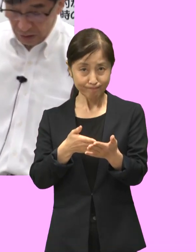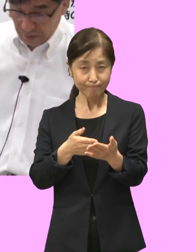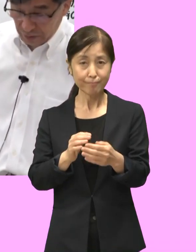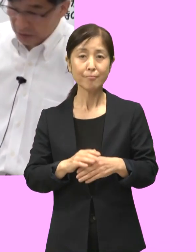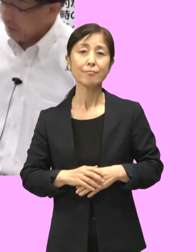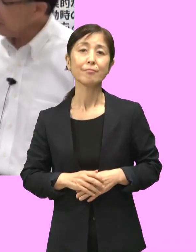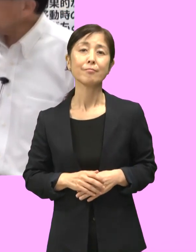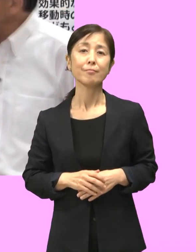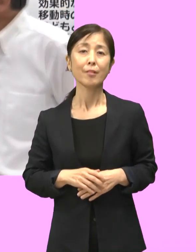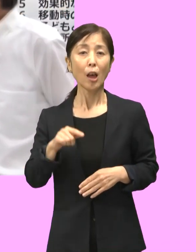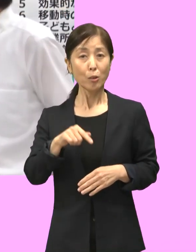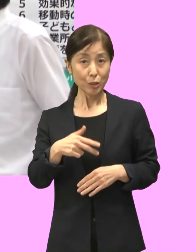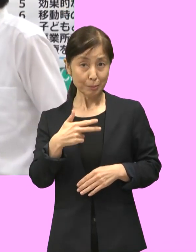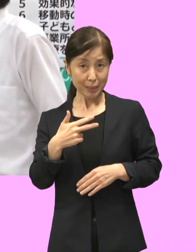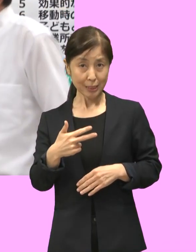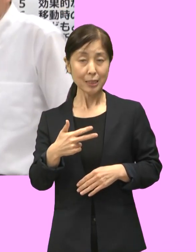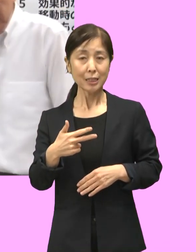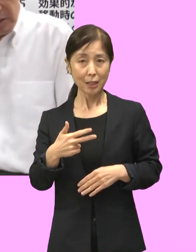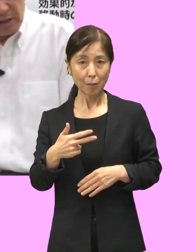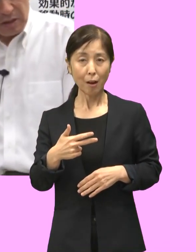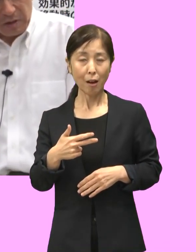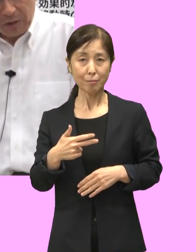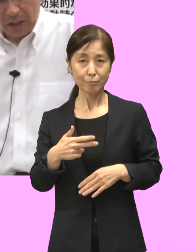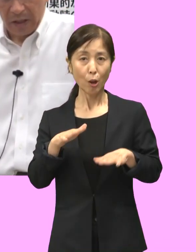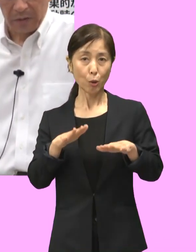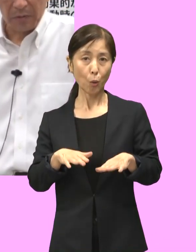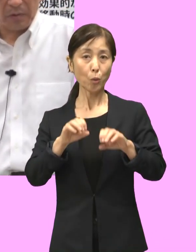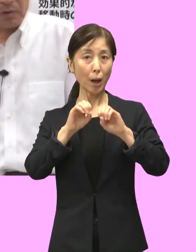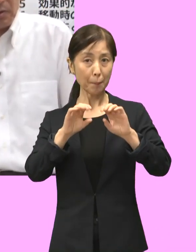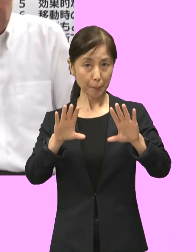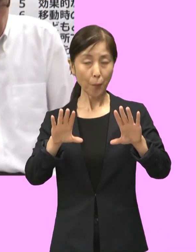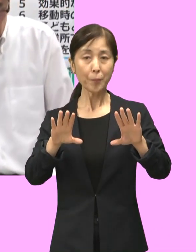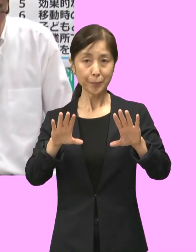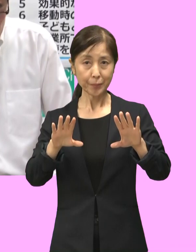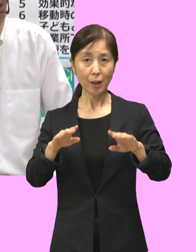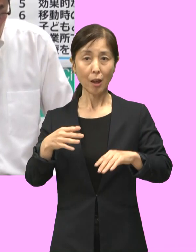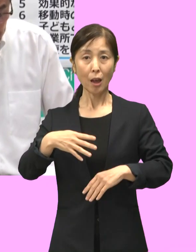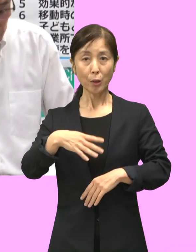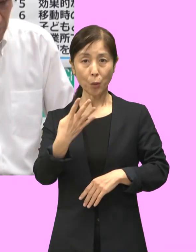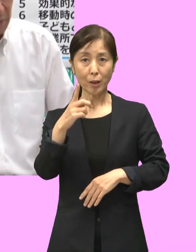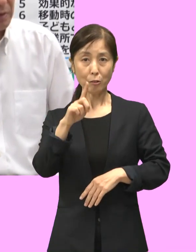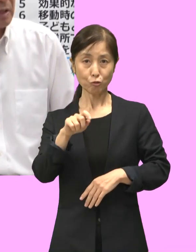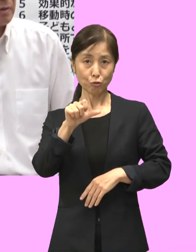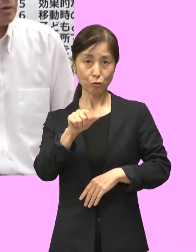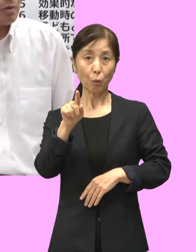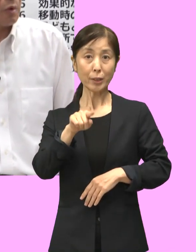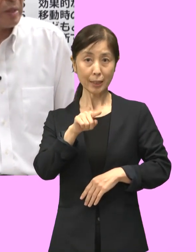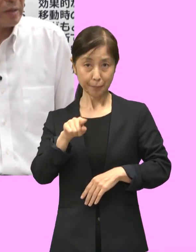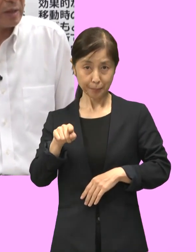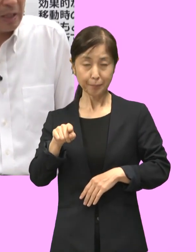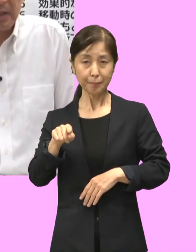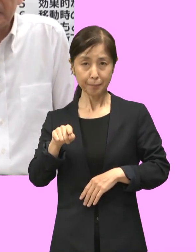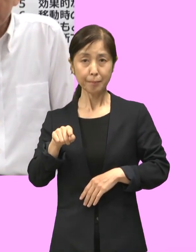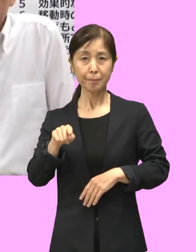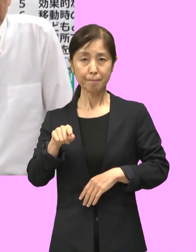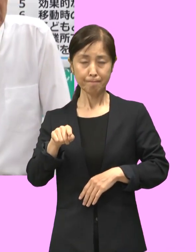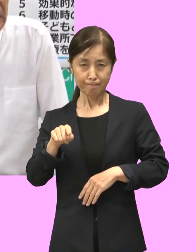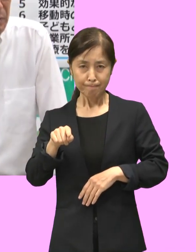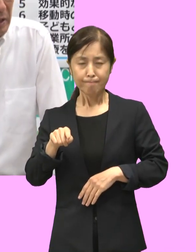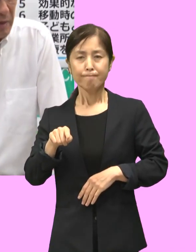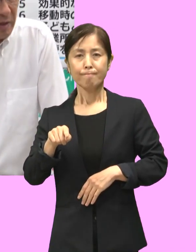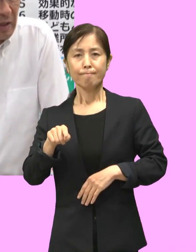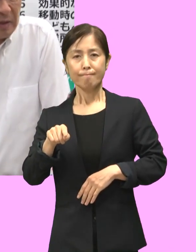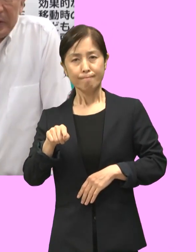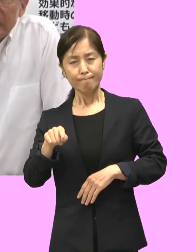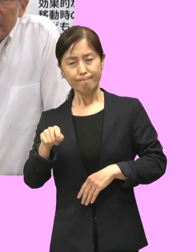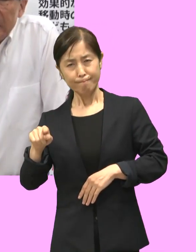、ご説明をいたします。福島市は今日の発表が415名ですかね、